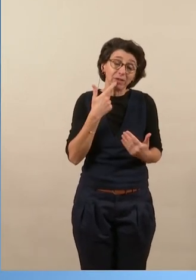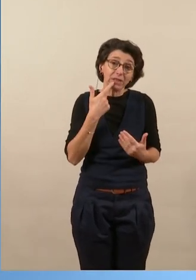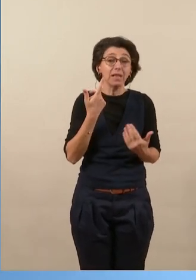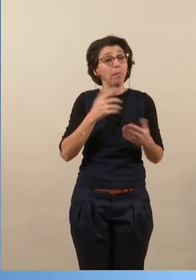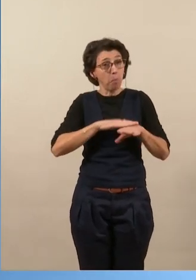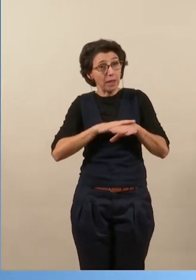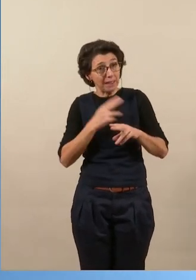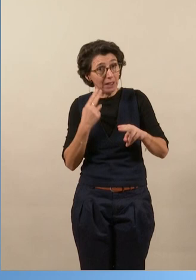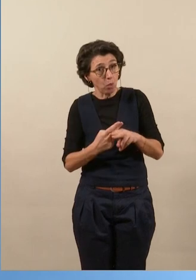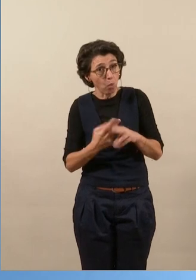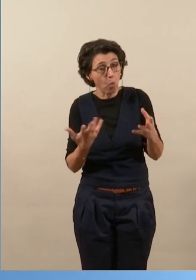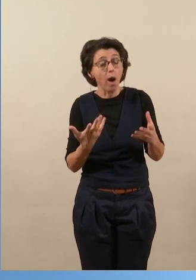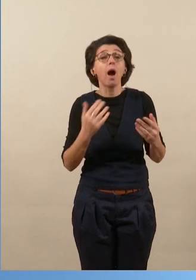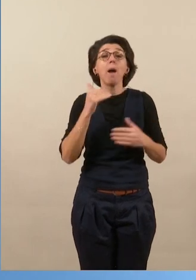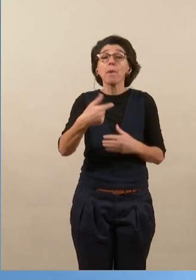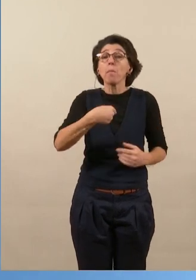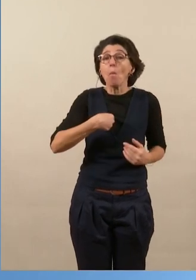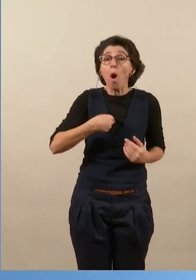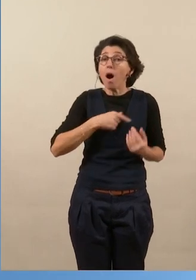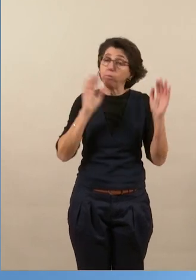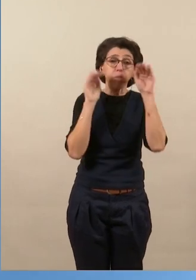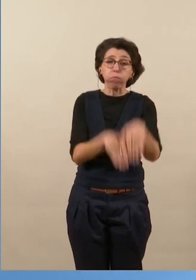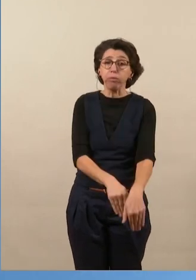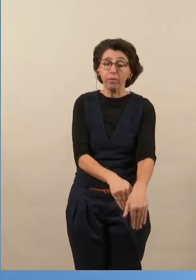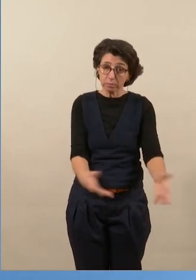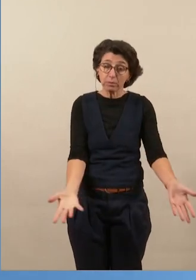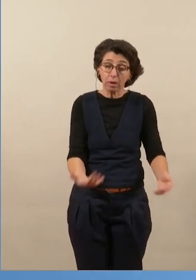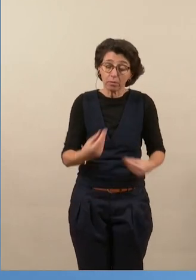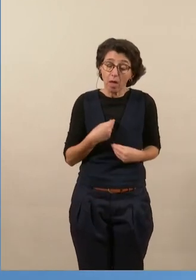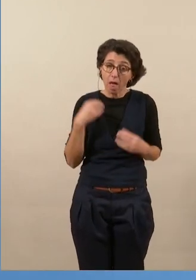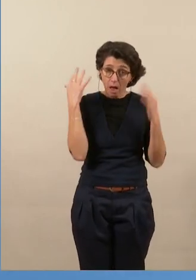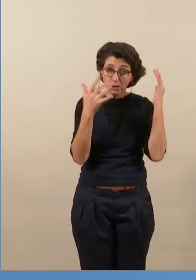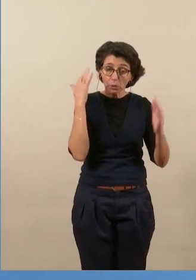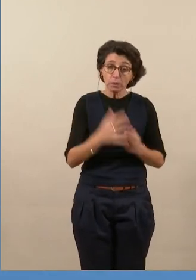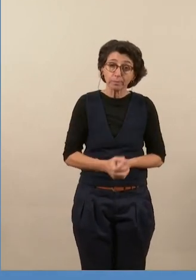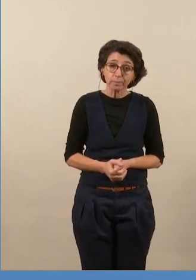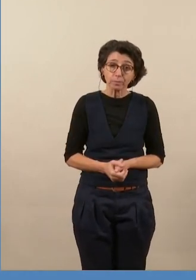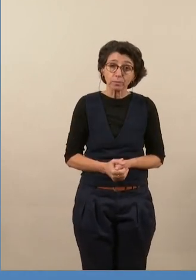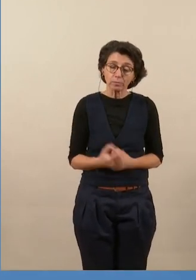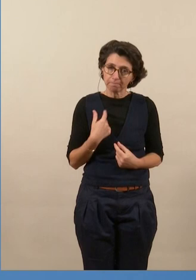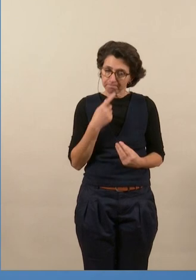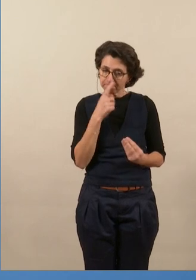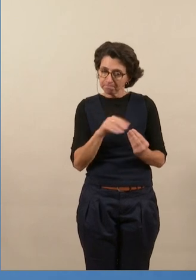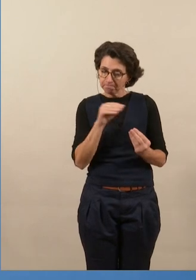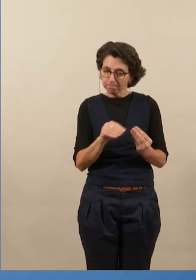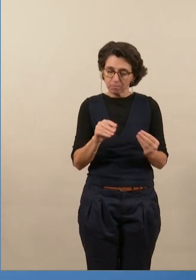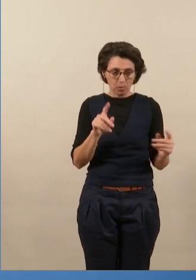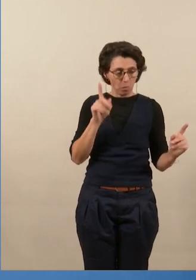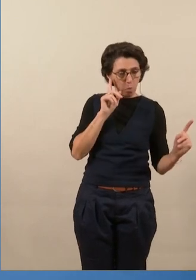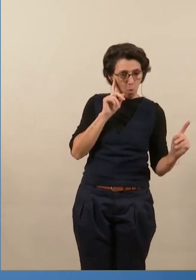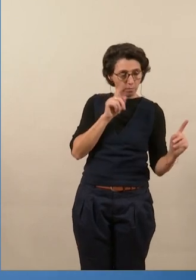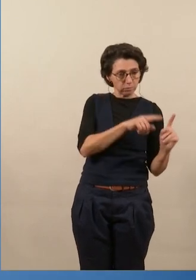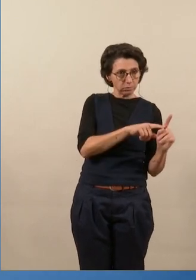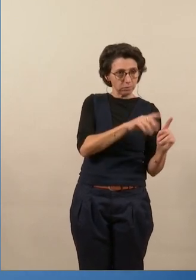déluge donc ça c'est inquiétant moi je m'interroge beaucoup du pourquoi pour me résumer on est passé de 45